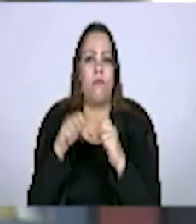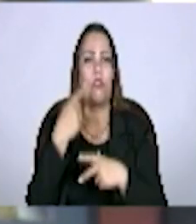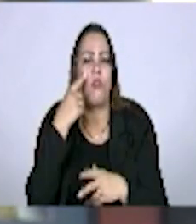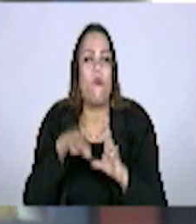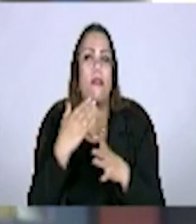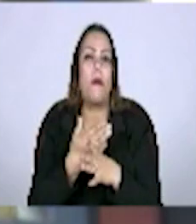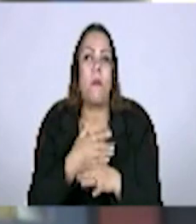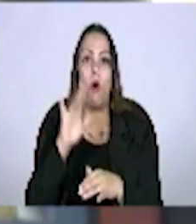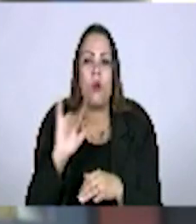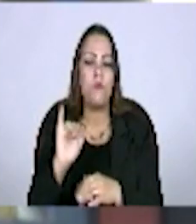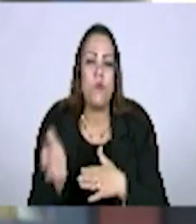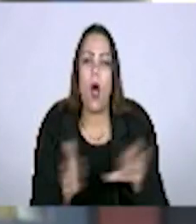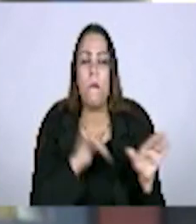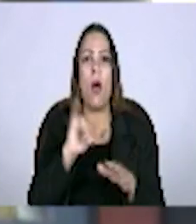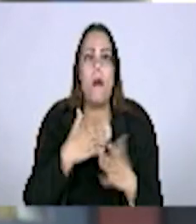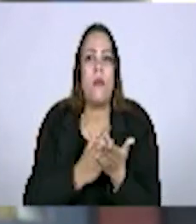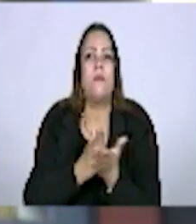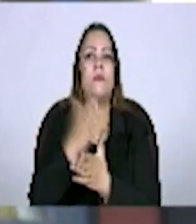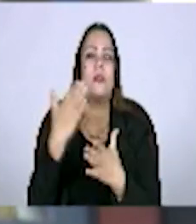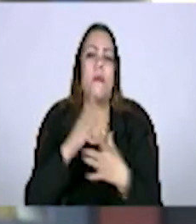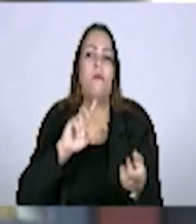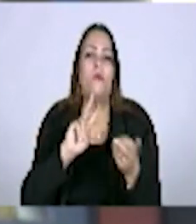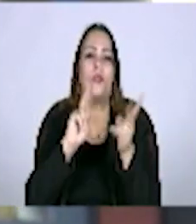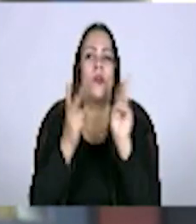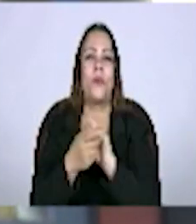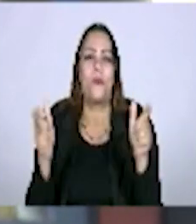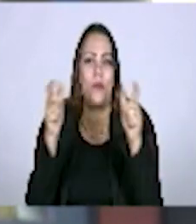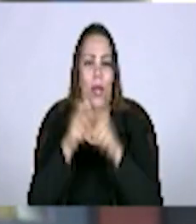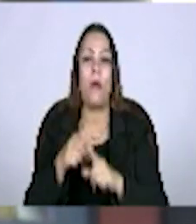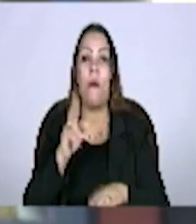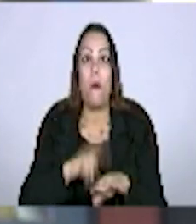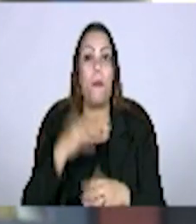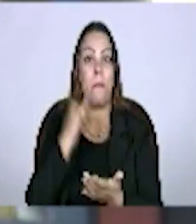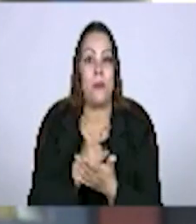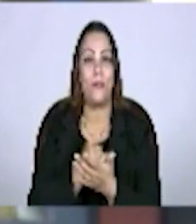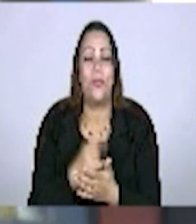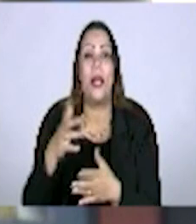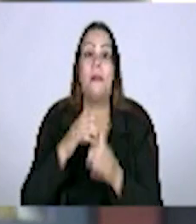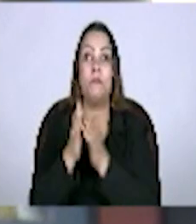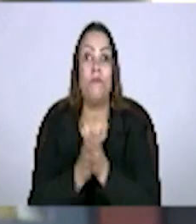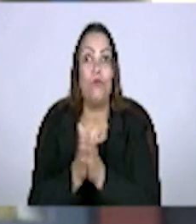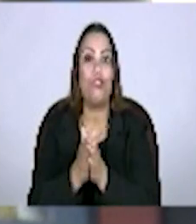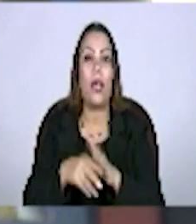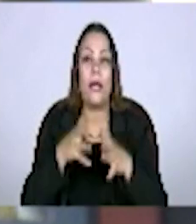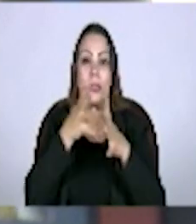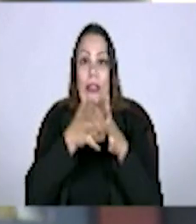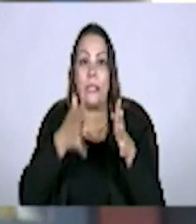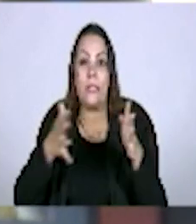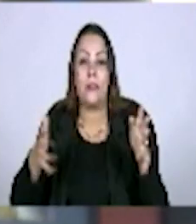سبيل ان هي تطور المجتمع قيادات بتشجع الصف الثاني